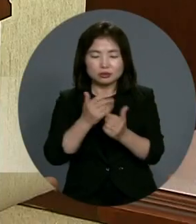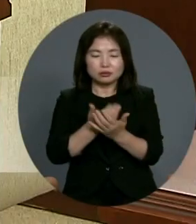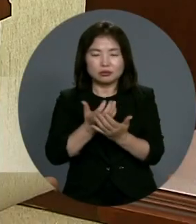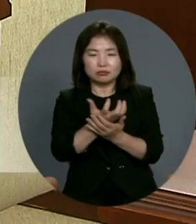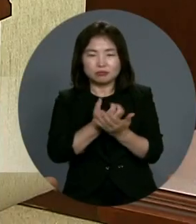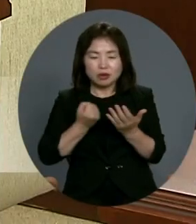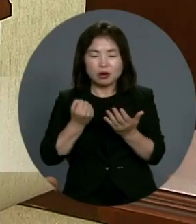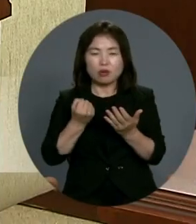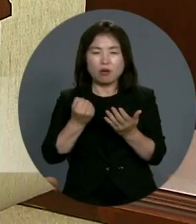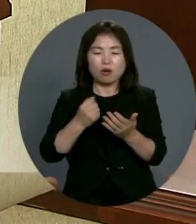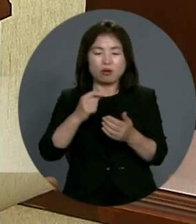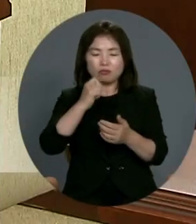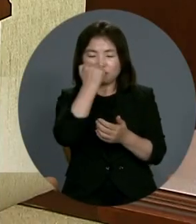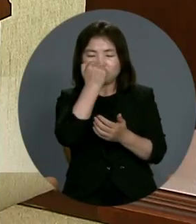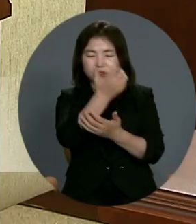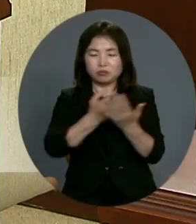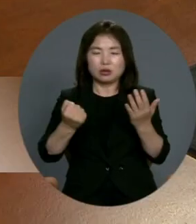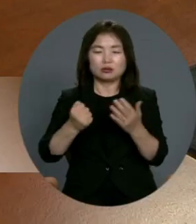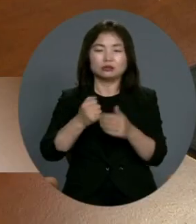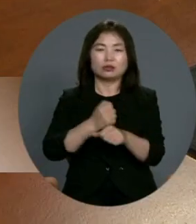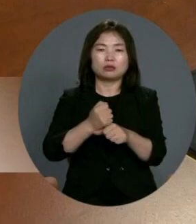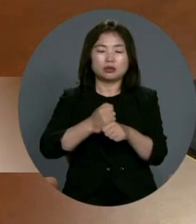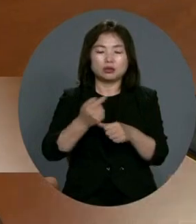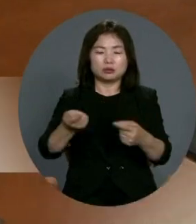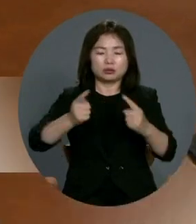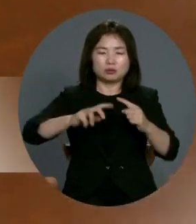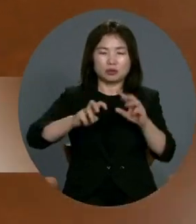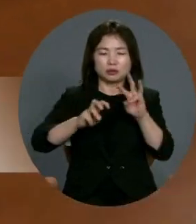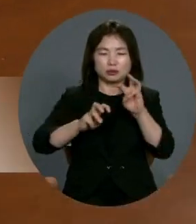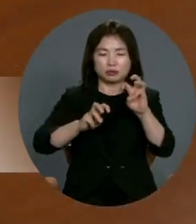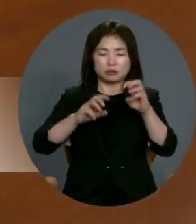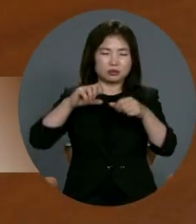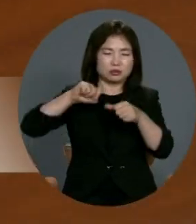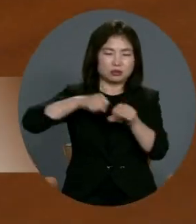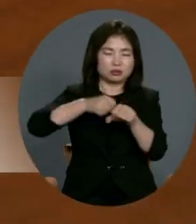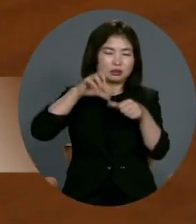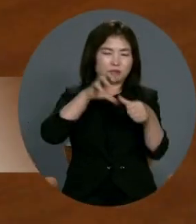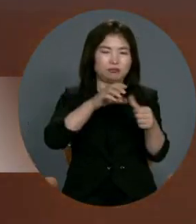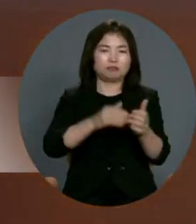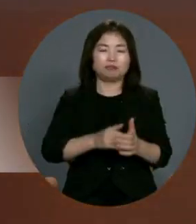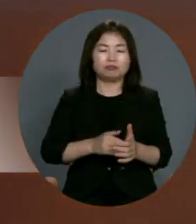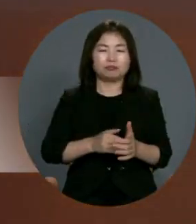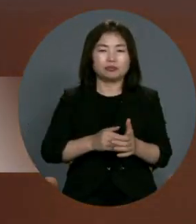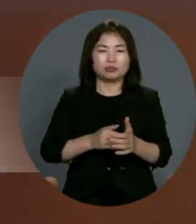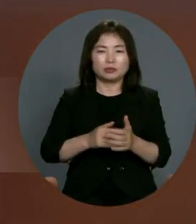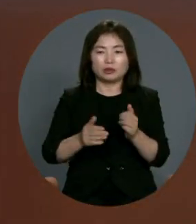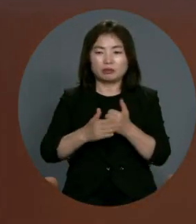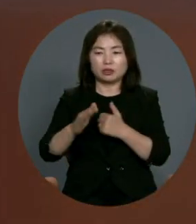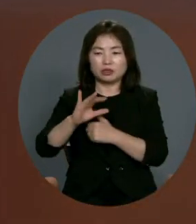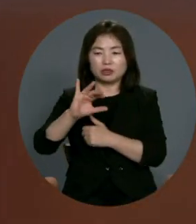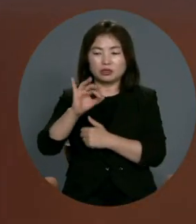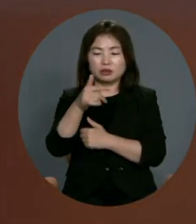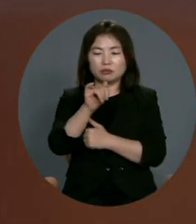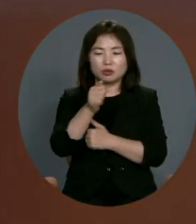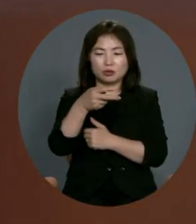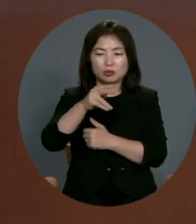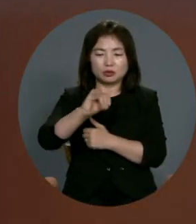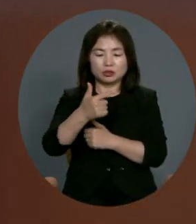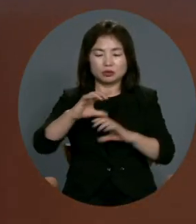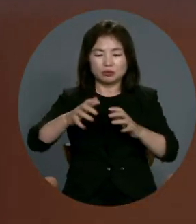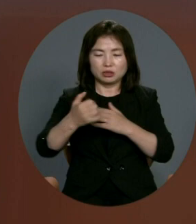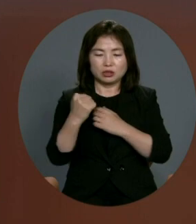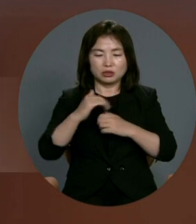서류를 열람하고 무단으로 반출해 출석정지 30일 징계를 받았습니다. 이에 따라 김효린 의원은